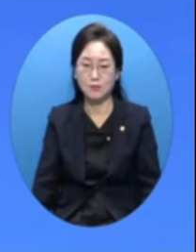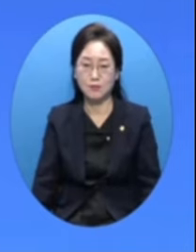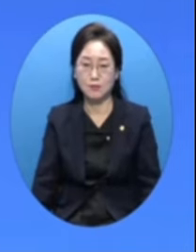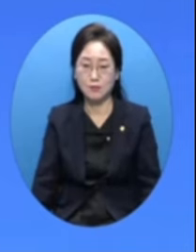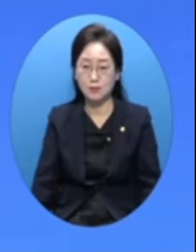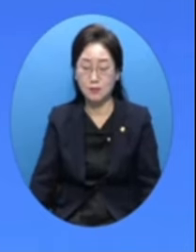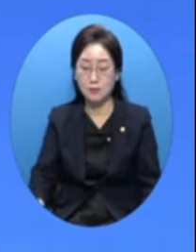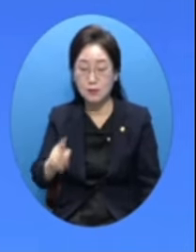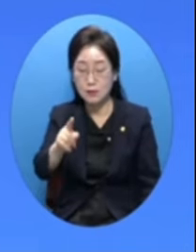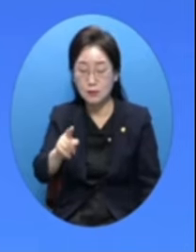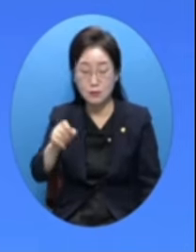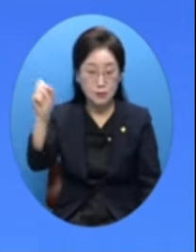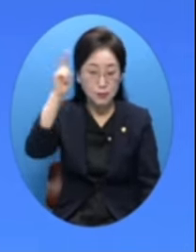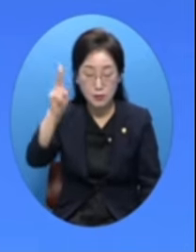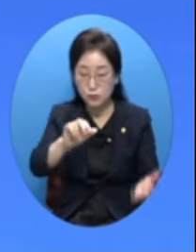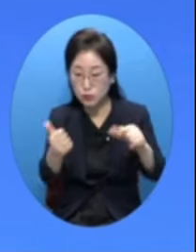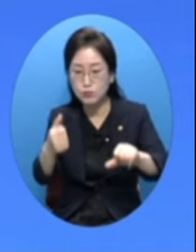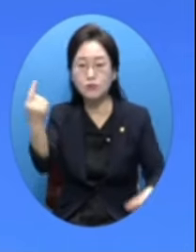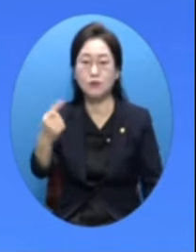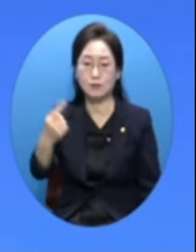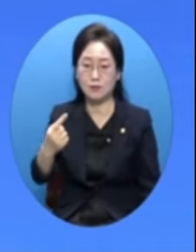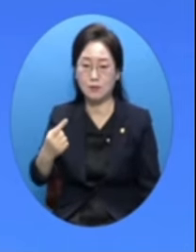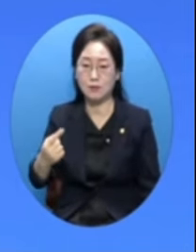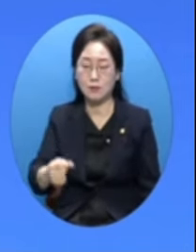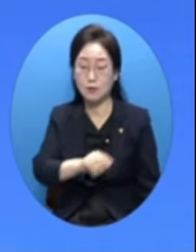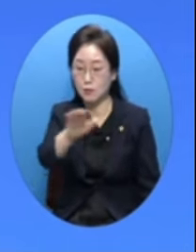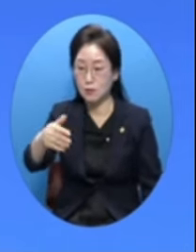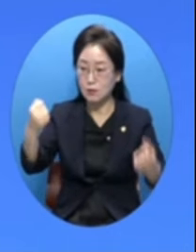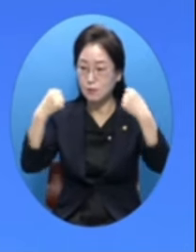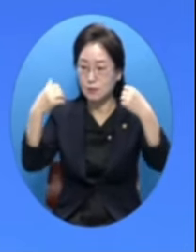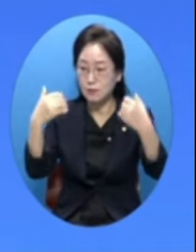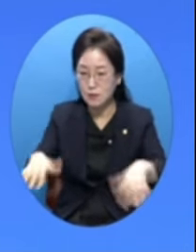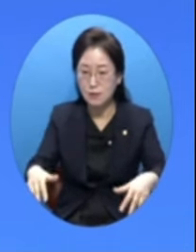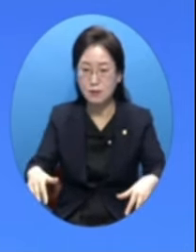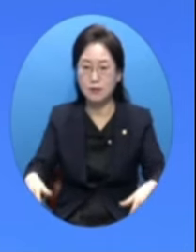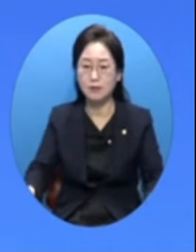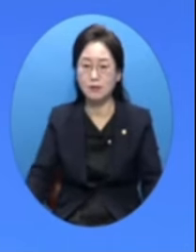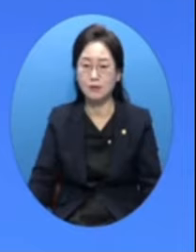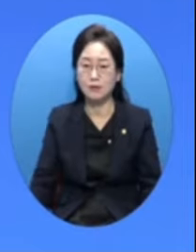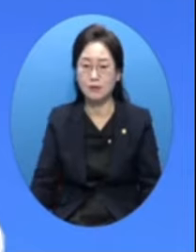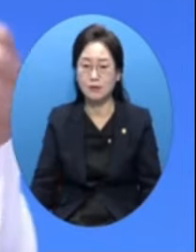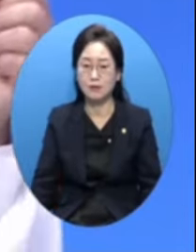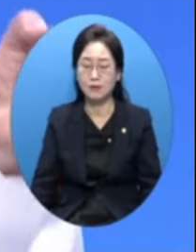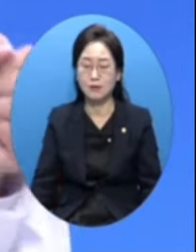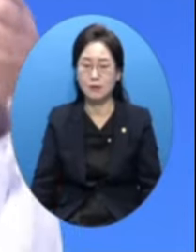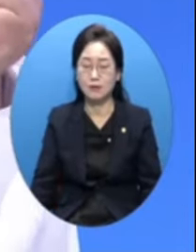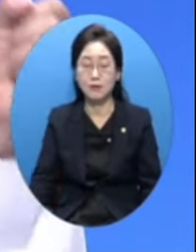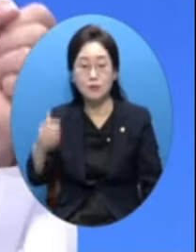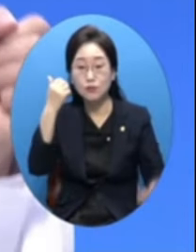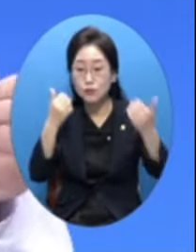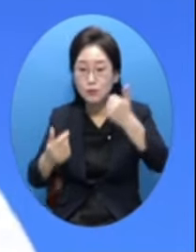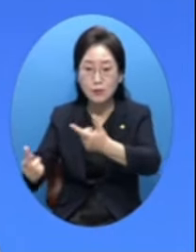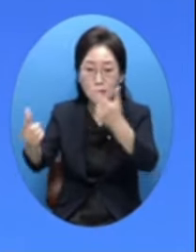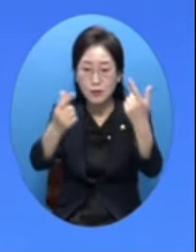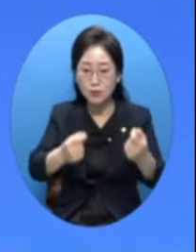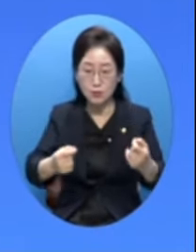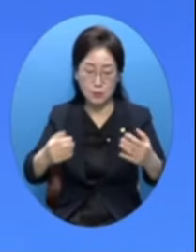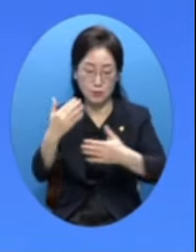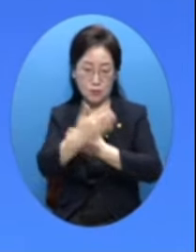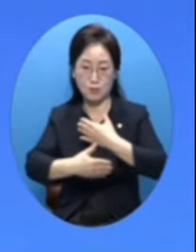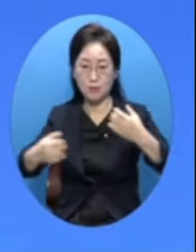이 죽음을 맞이합니다. 죽음 앞에서 우리는 무기력할 수밖에 없는 것입니다. 누구나 강한